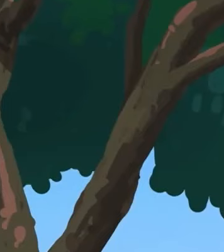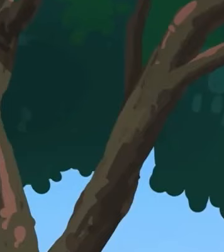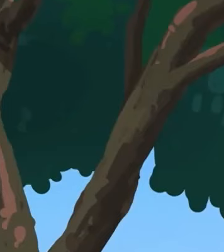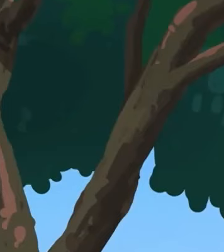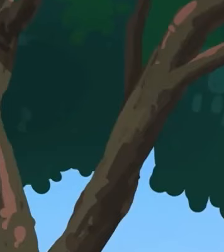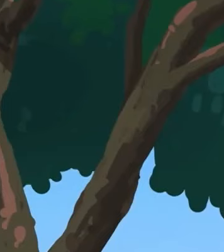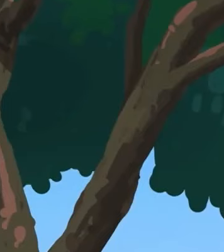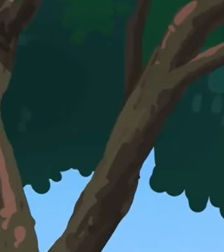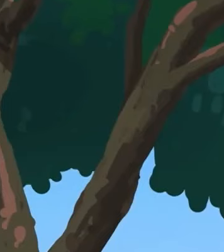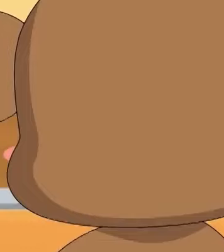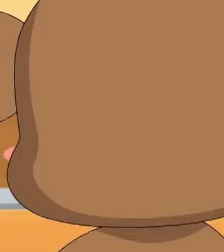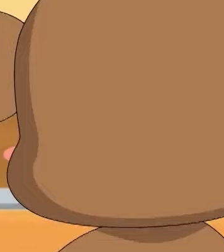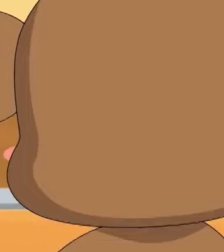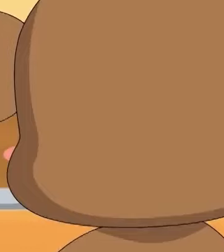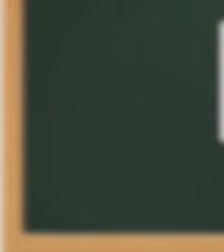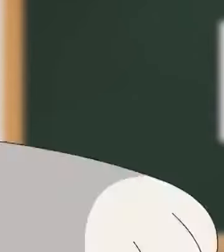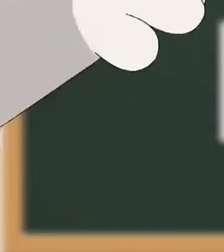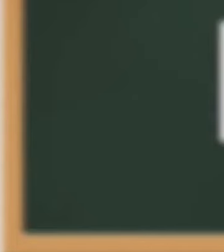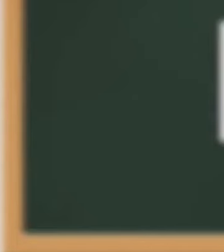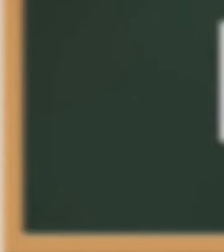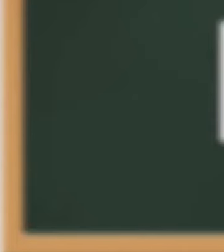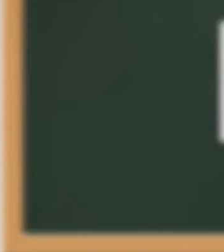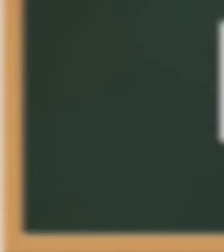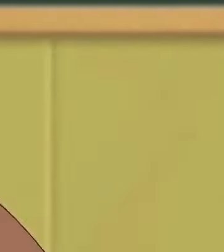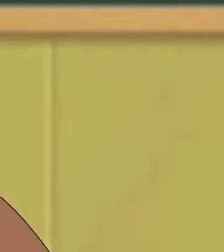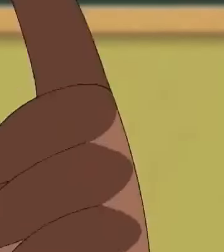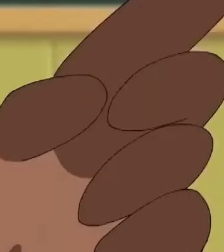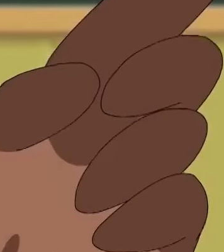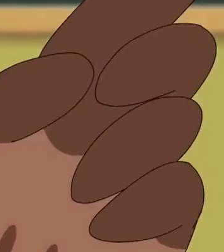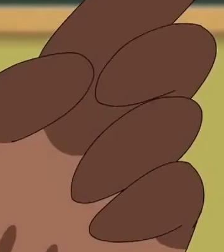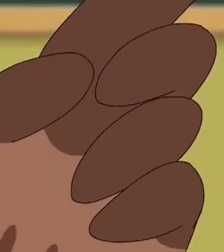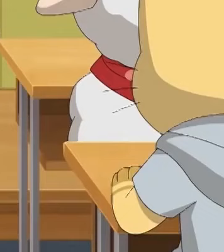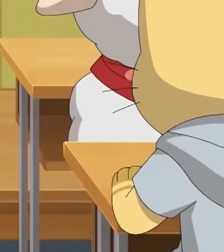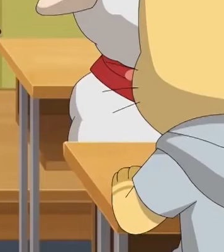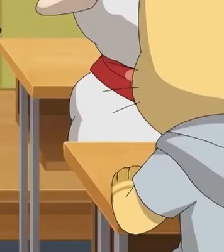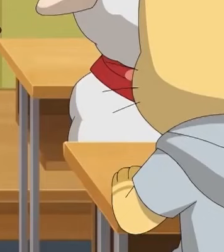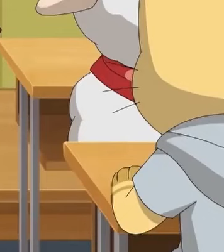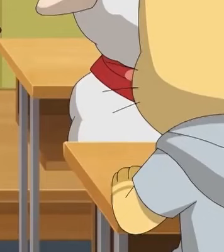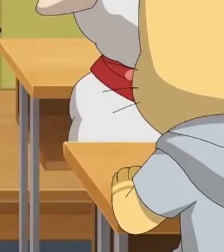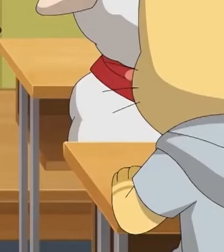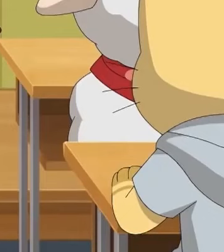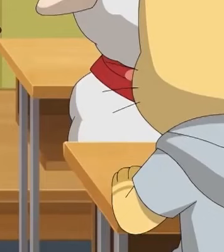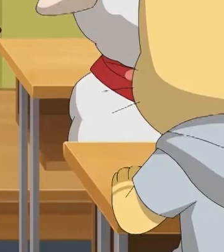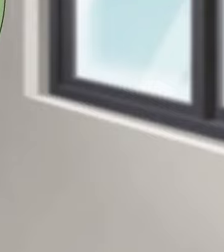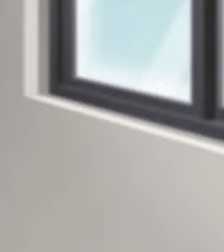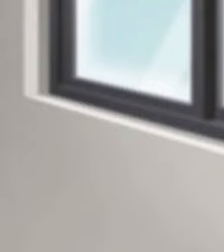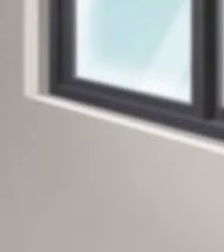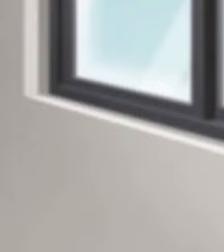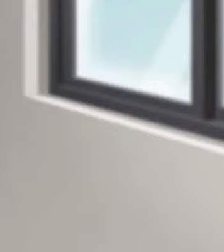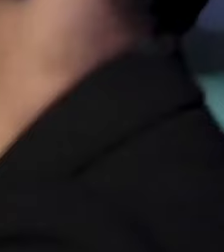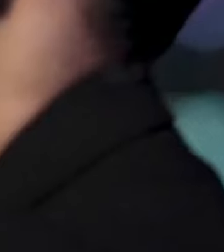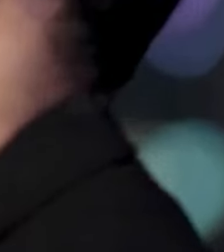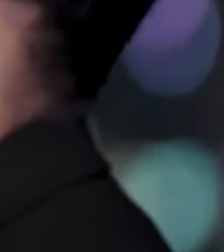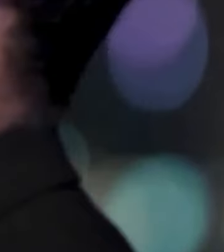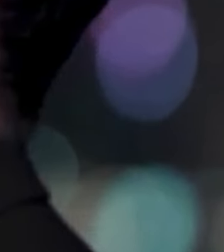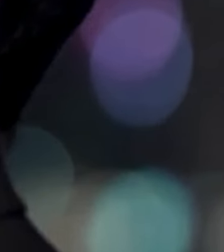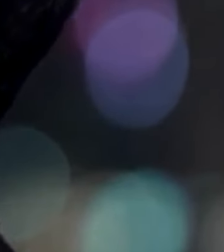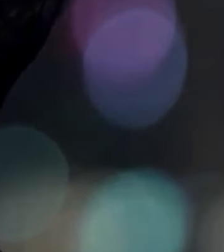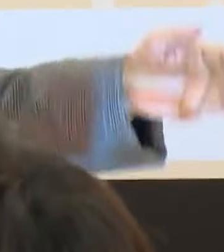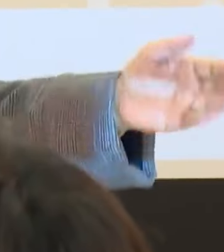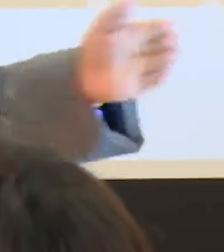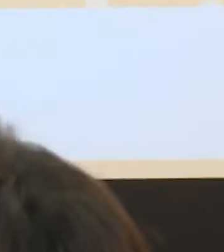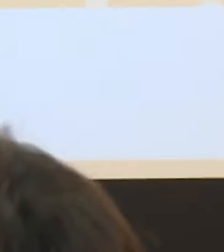入浅出演绎相关条文。 博士，即是说 根据基本法，香港特区政府可以自行制定文化政策。 政